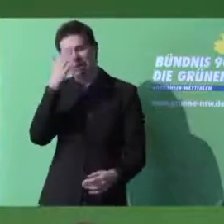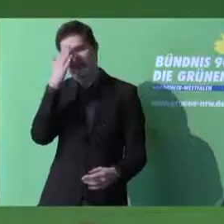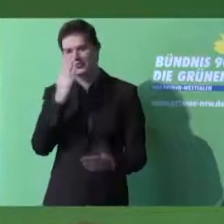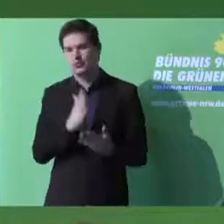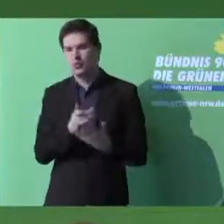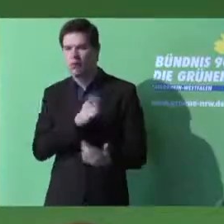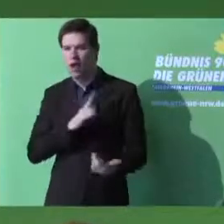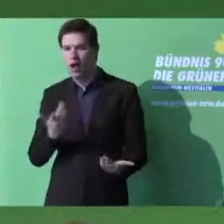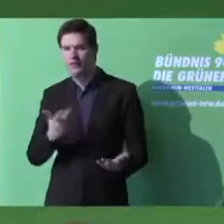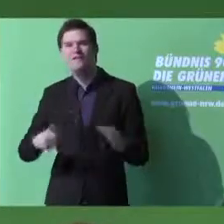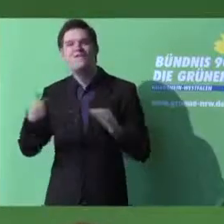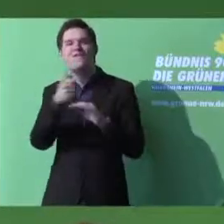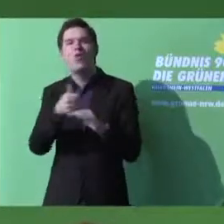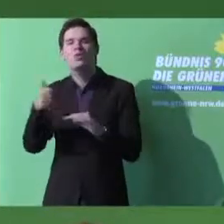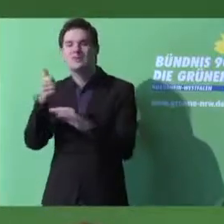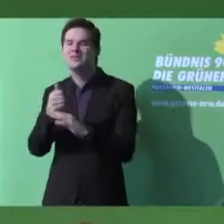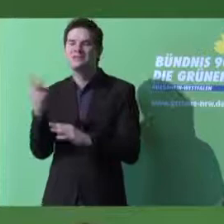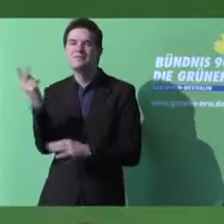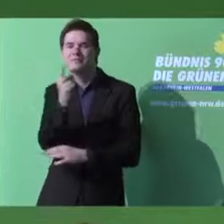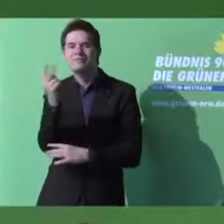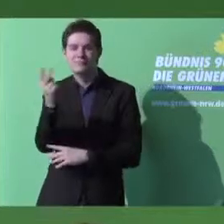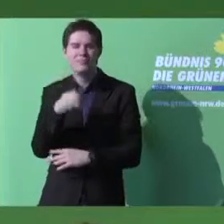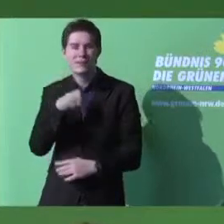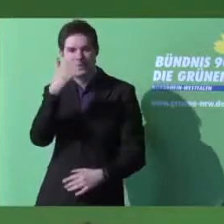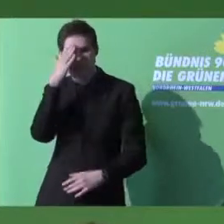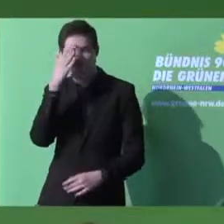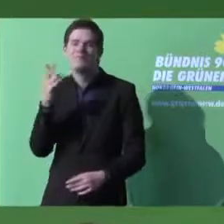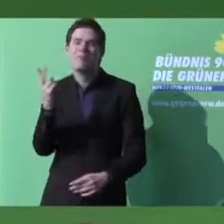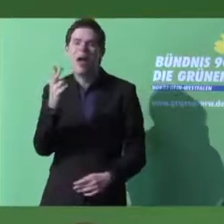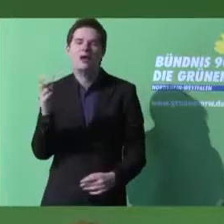Vorsitzenden, sind die ja sehr, sehr klug.